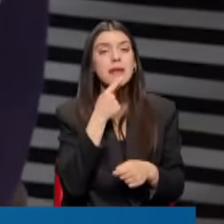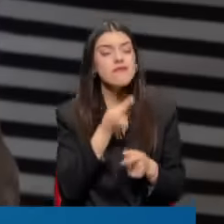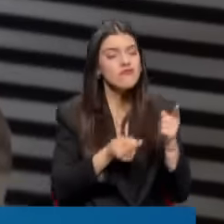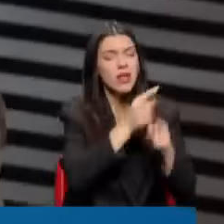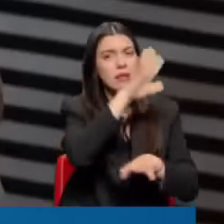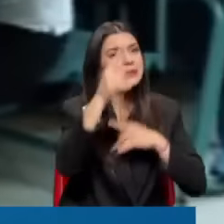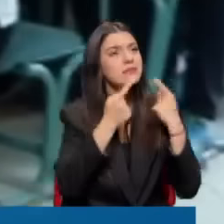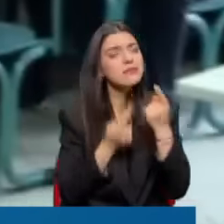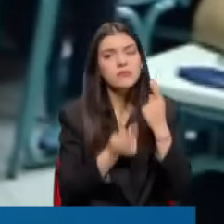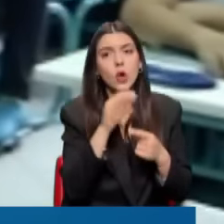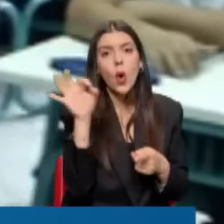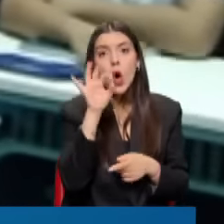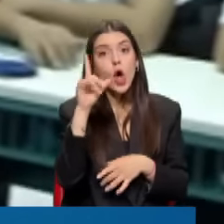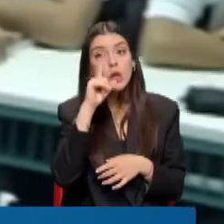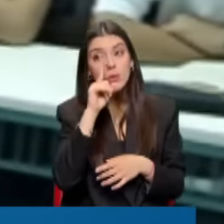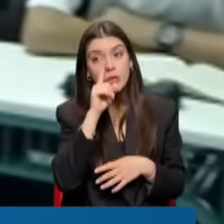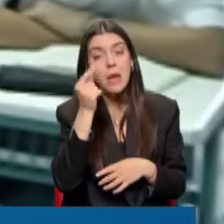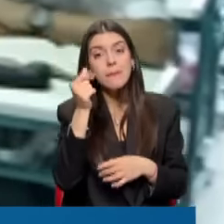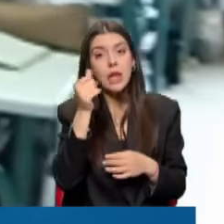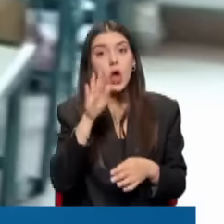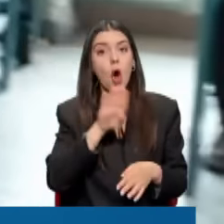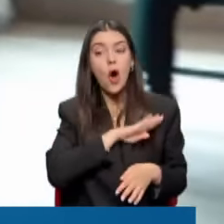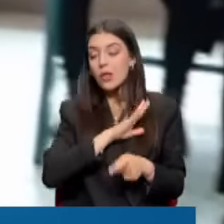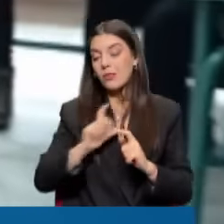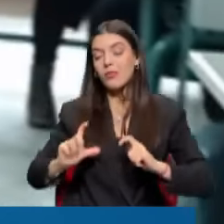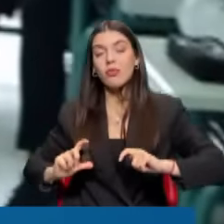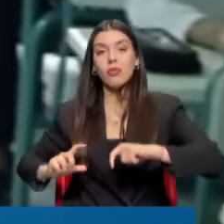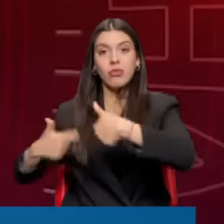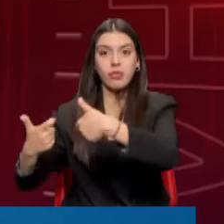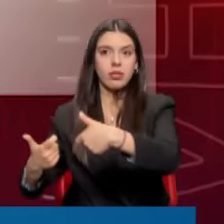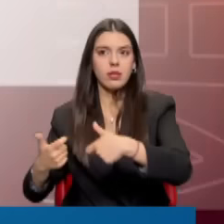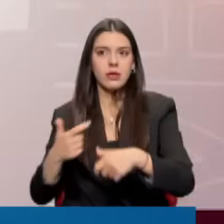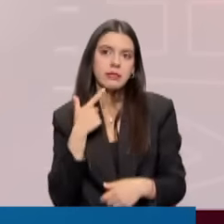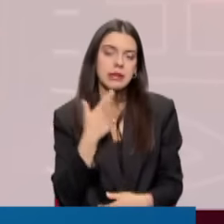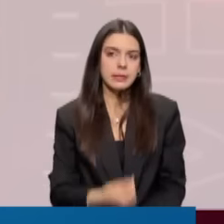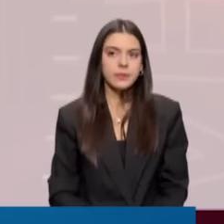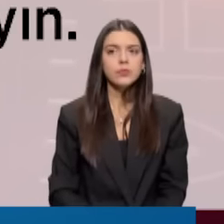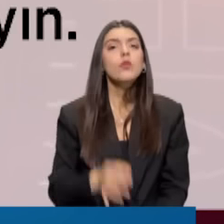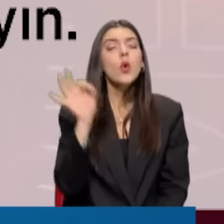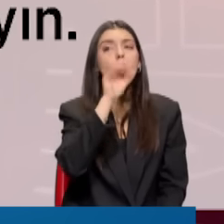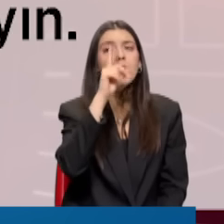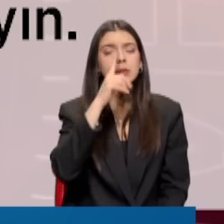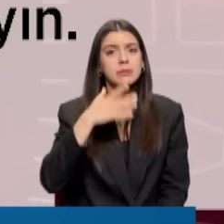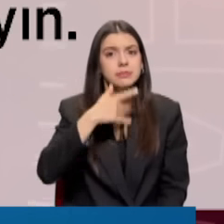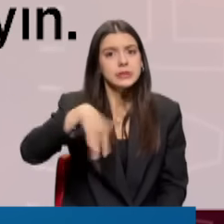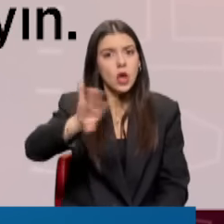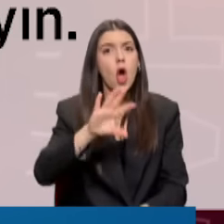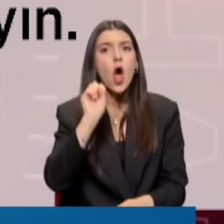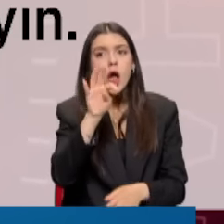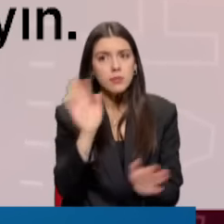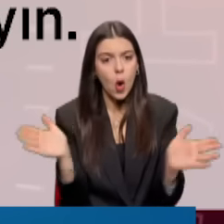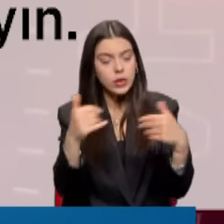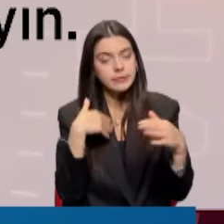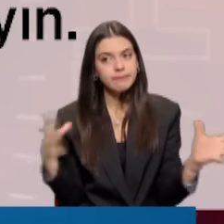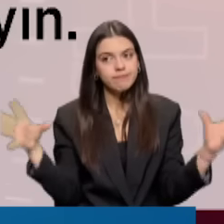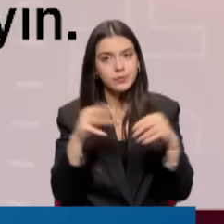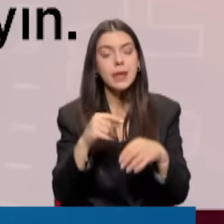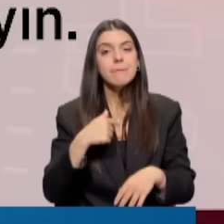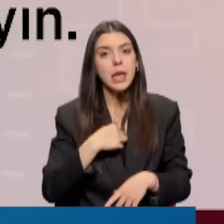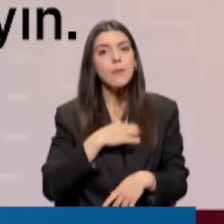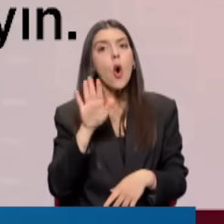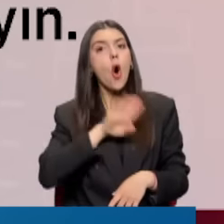ifadelerinde okul müdürünün suçu oğlunun üzerine attığını anlattı okul müdürü bizi öğretmenler odasıda topladı bize Oğlum